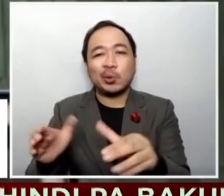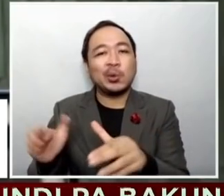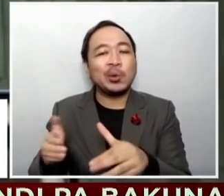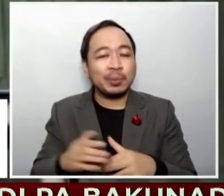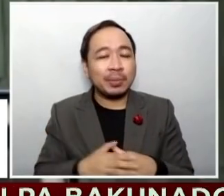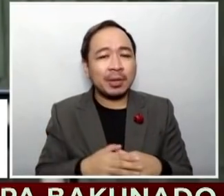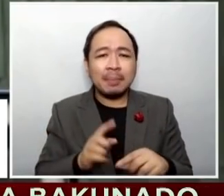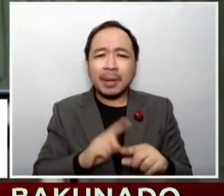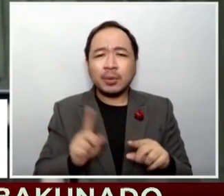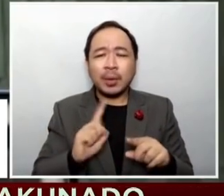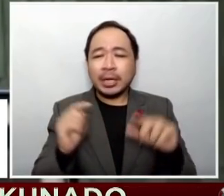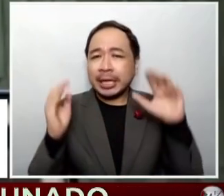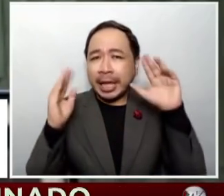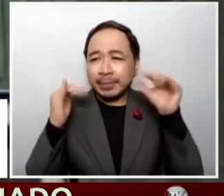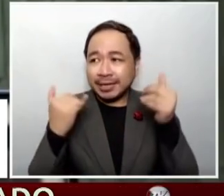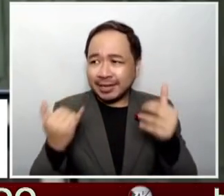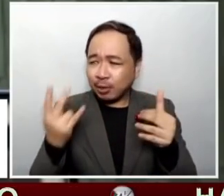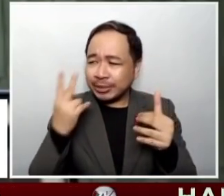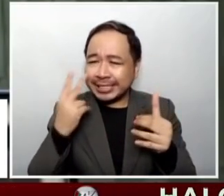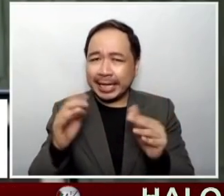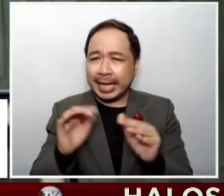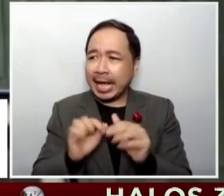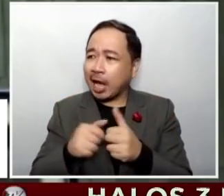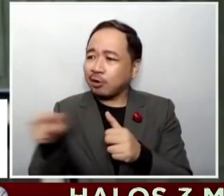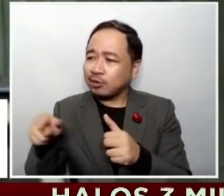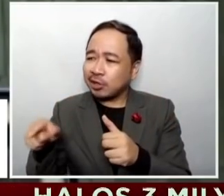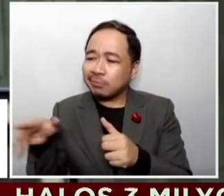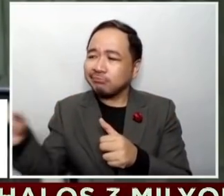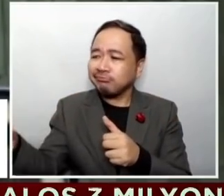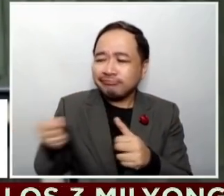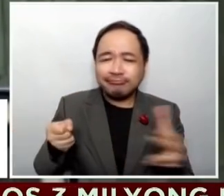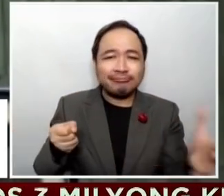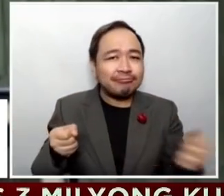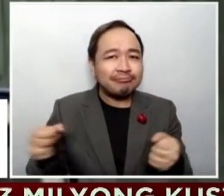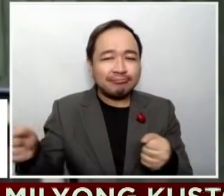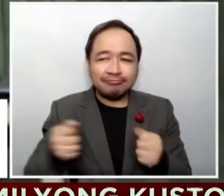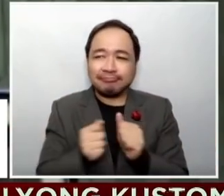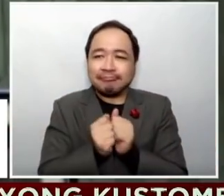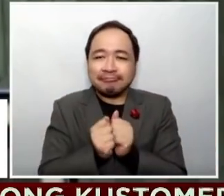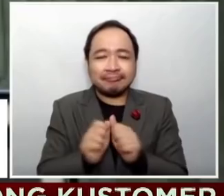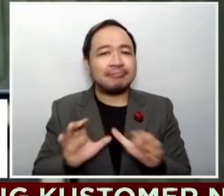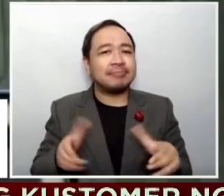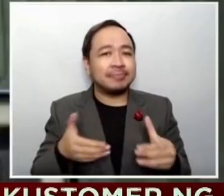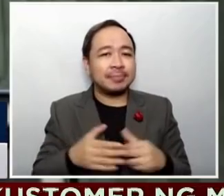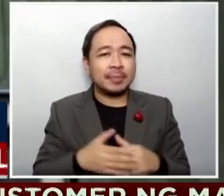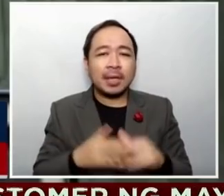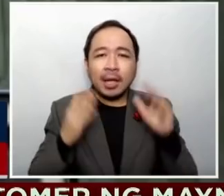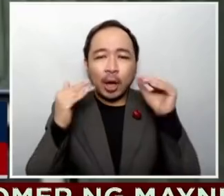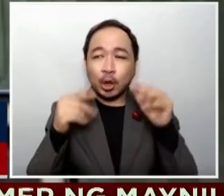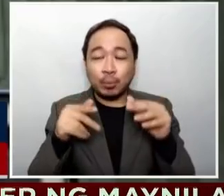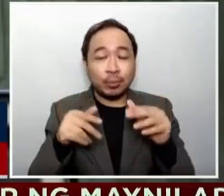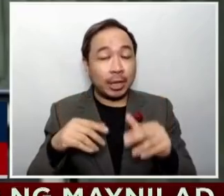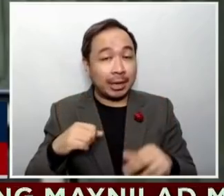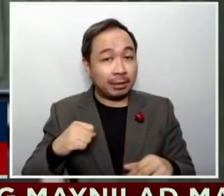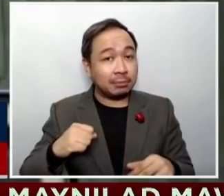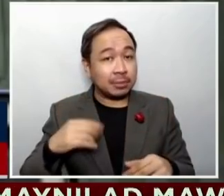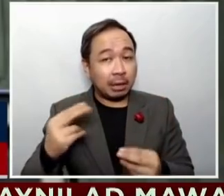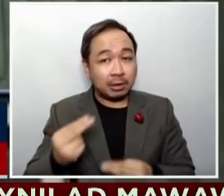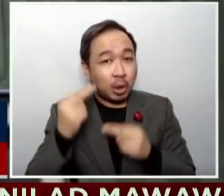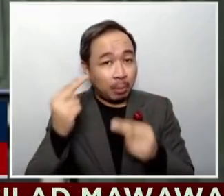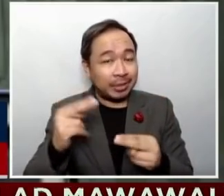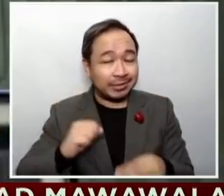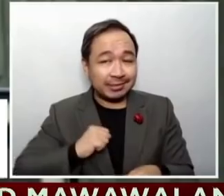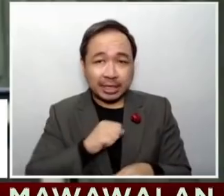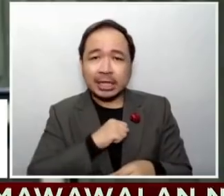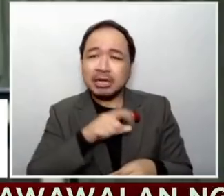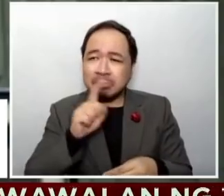harap na nangyayaring ampunan sa mga partido? Sana po yung common candidates, I think, should also be addressed by the COMELEC